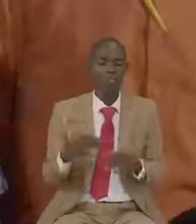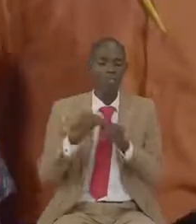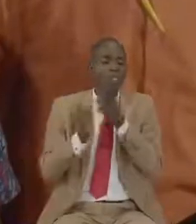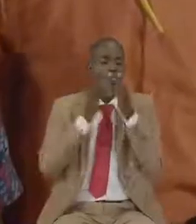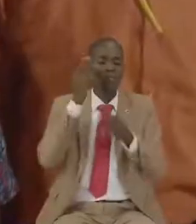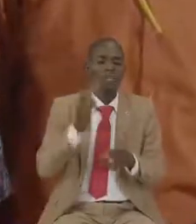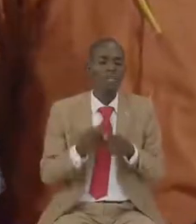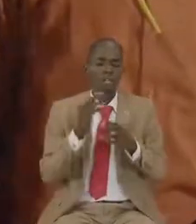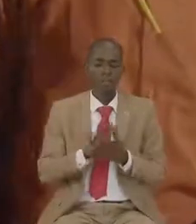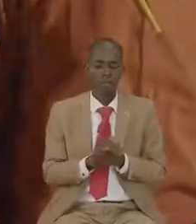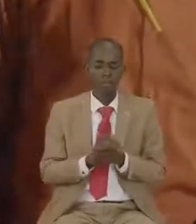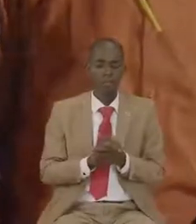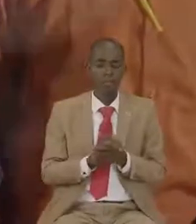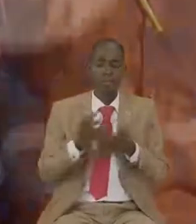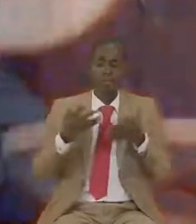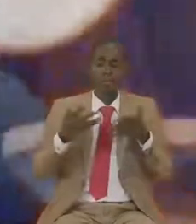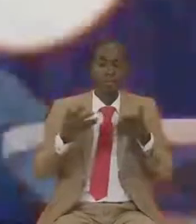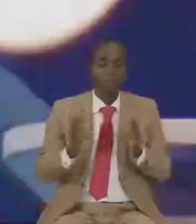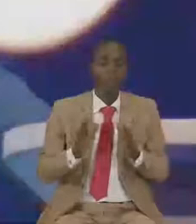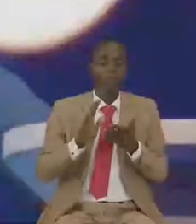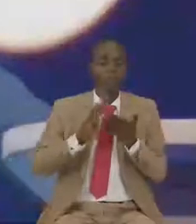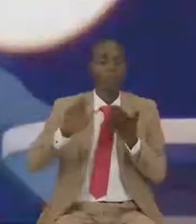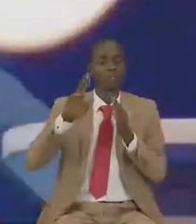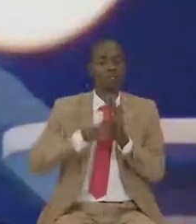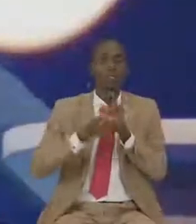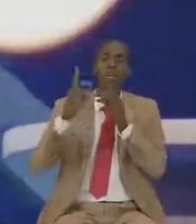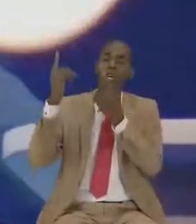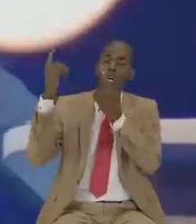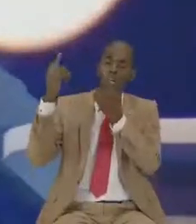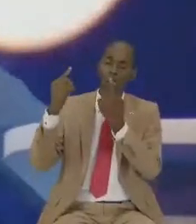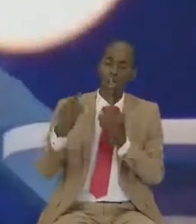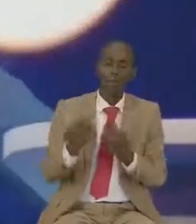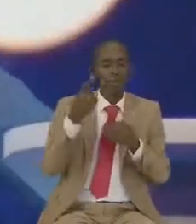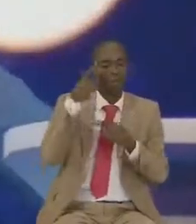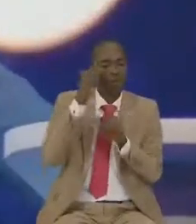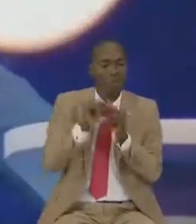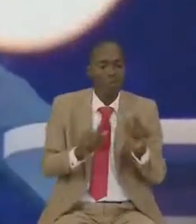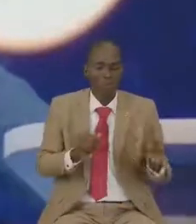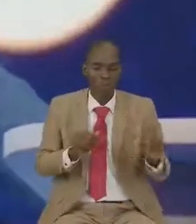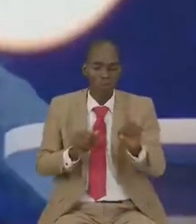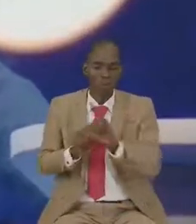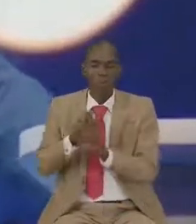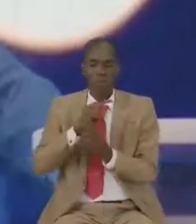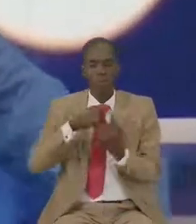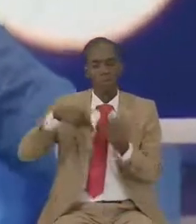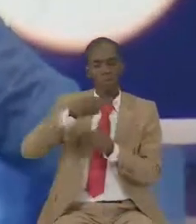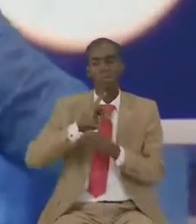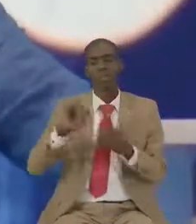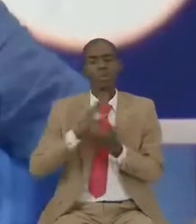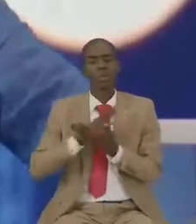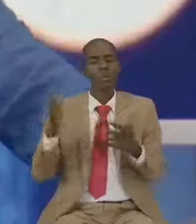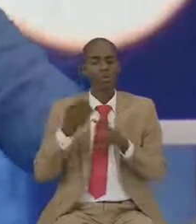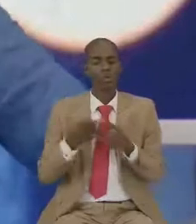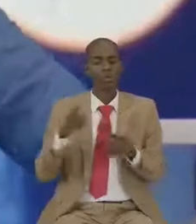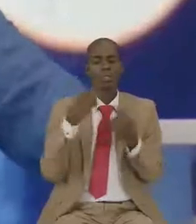manifestés pour tout le monde maintenant au nom de Jésus-Christ. Que le pardon vienne pour tout